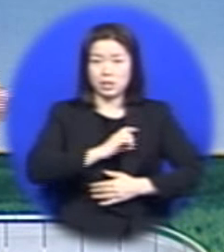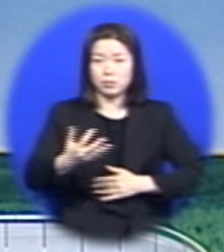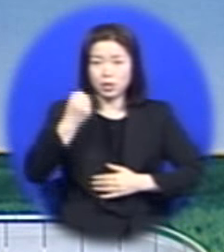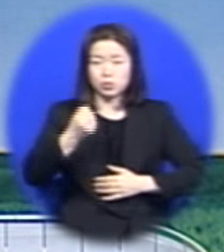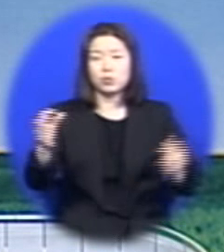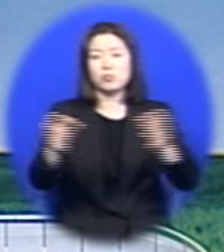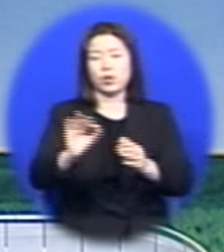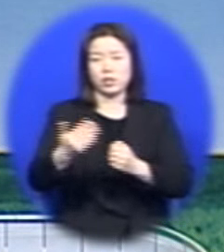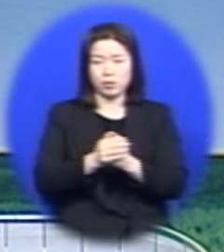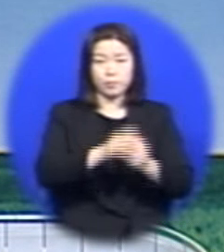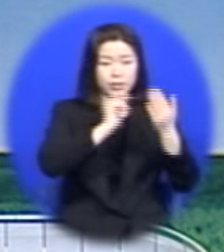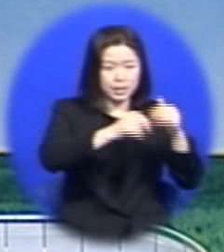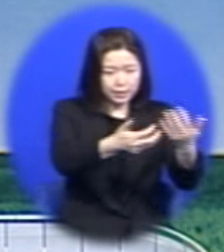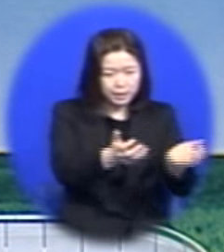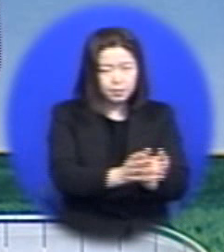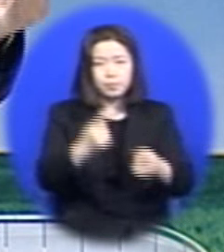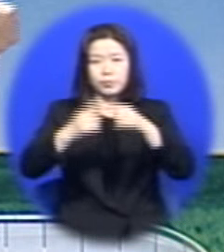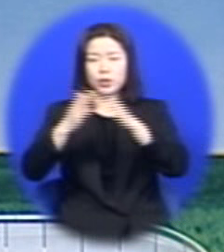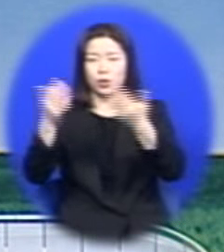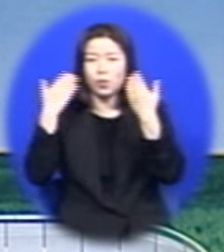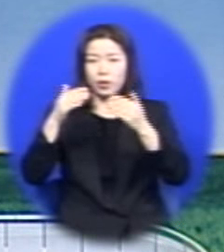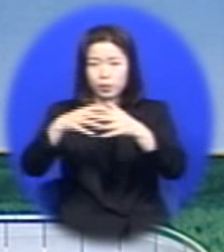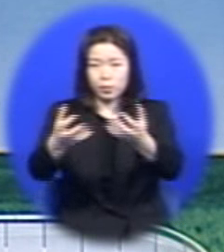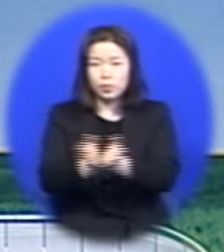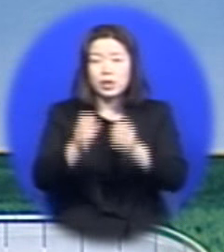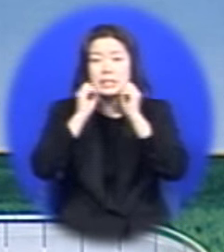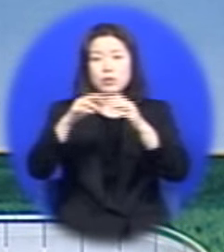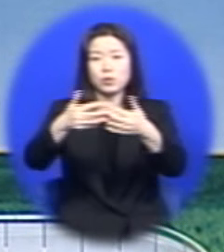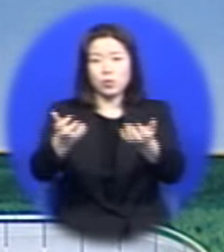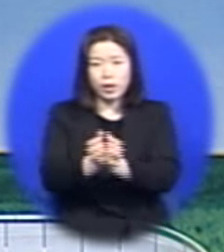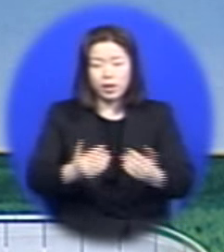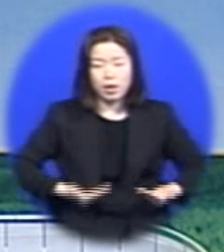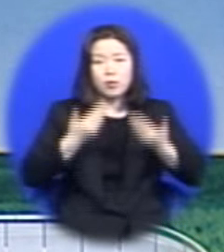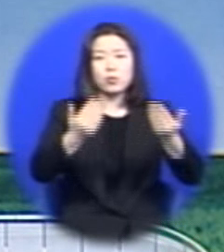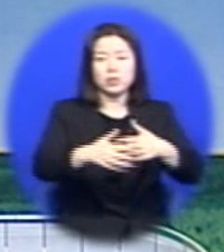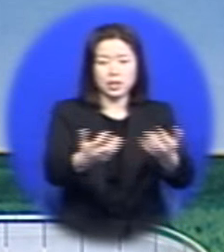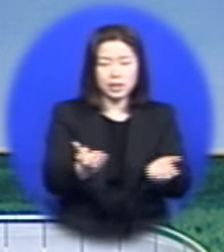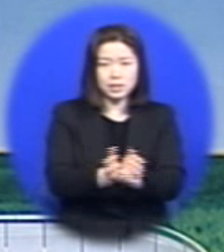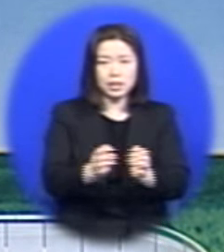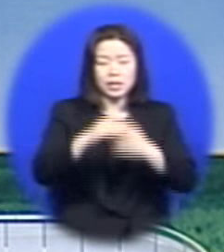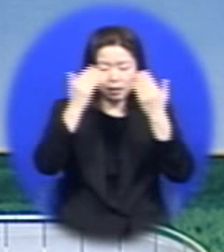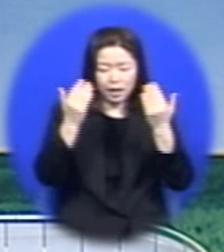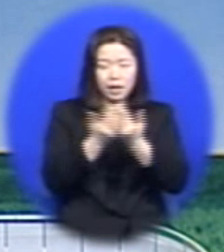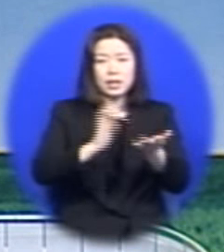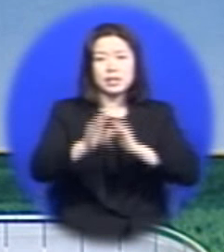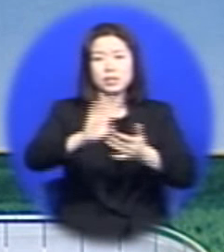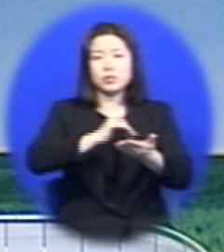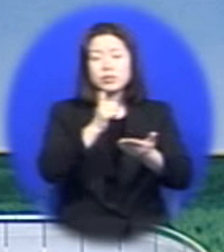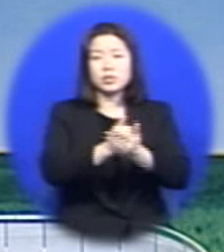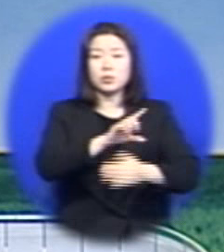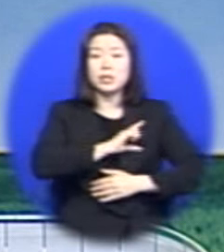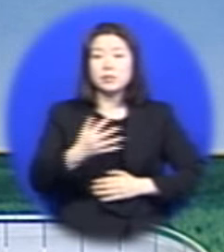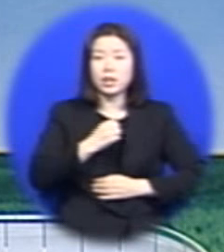찬양팀에서도, 교회학교 교사도, 선교회도, 봉사단체도 다 예수 그리스도로 모이면